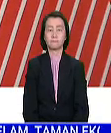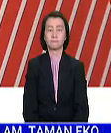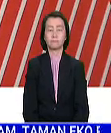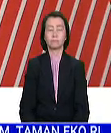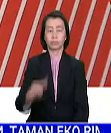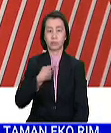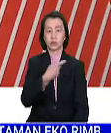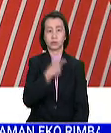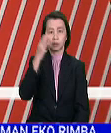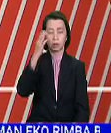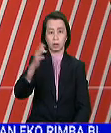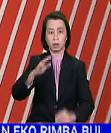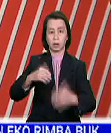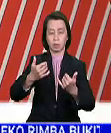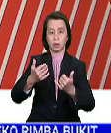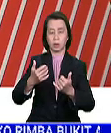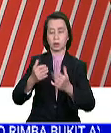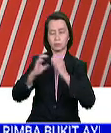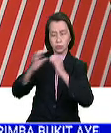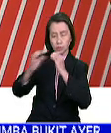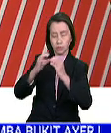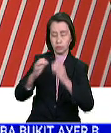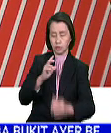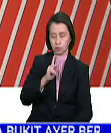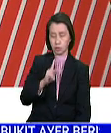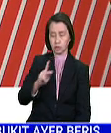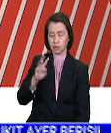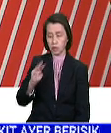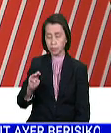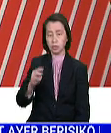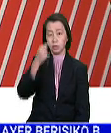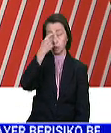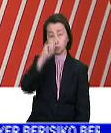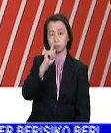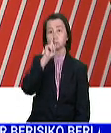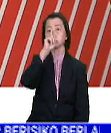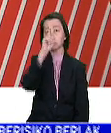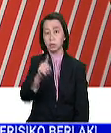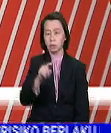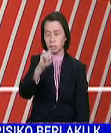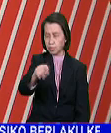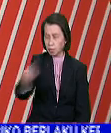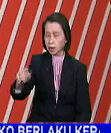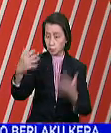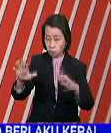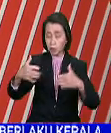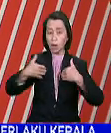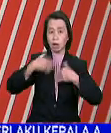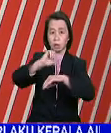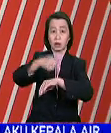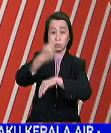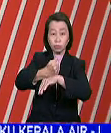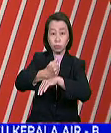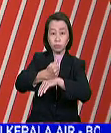Itu kita akan meningkatkan komunikasi KKM untuk memastikan bahawa mereka yang dah terima janji temu booster